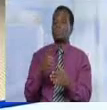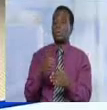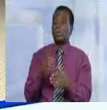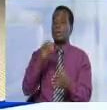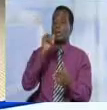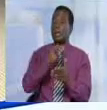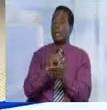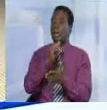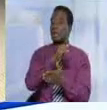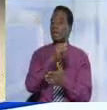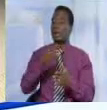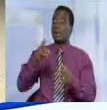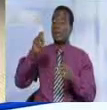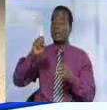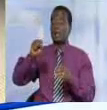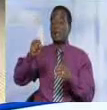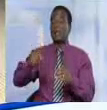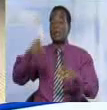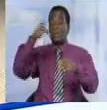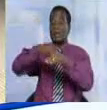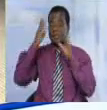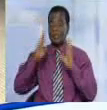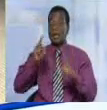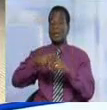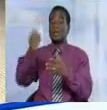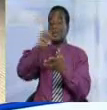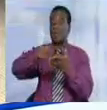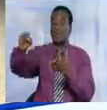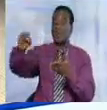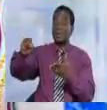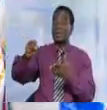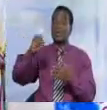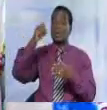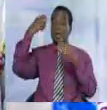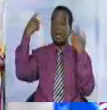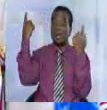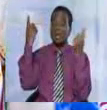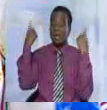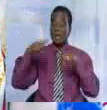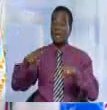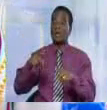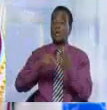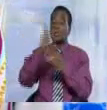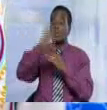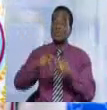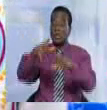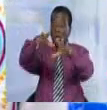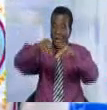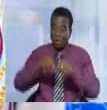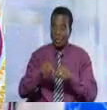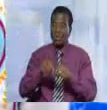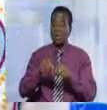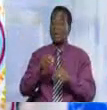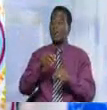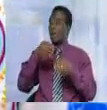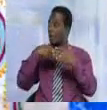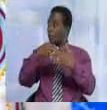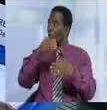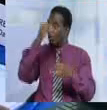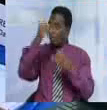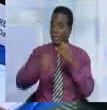C'est l'exercice auquel étaient soumis les participants à ce séminaire. Une fois le projet approuvé et adopté, arrive la phase du